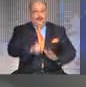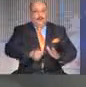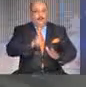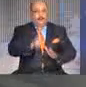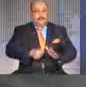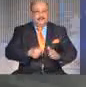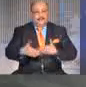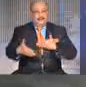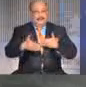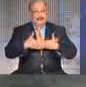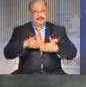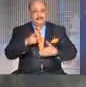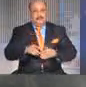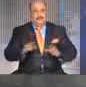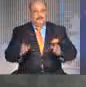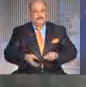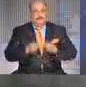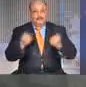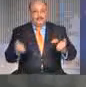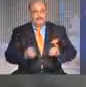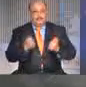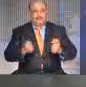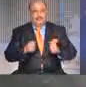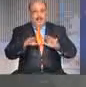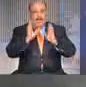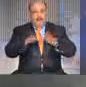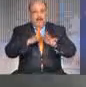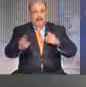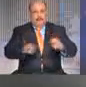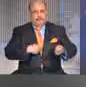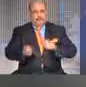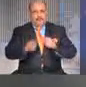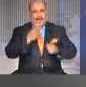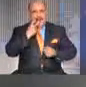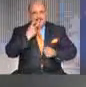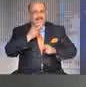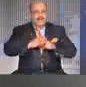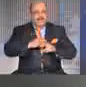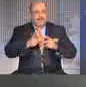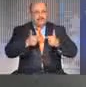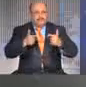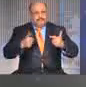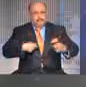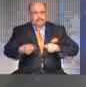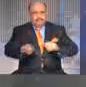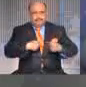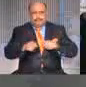استعدادات أدخلت كذلك نشاطا مميزا على الأسواق والمتاجر المختصة في بيع الفواكه الجافة.